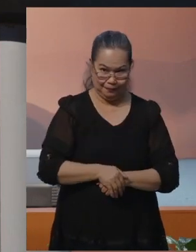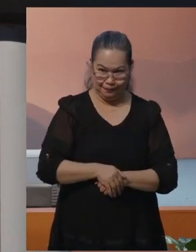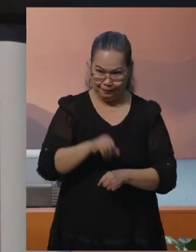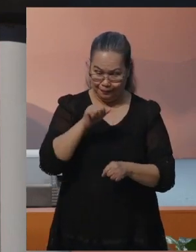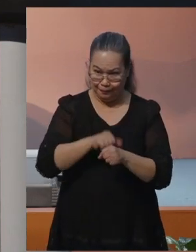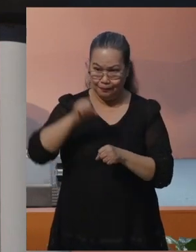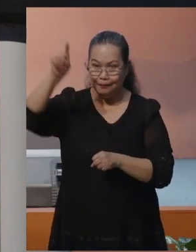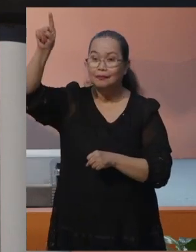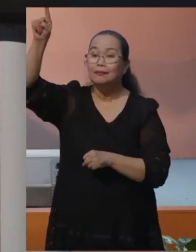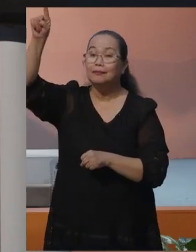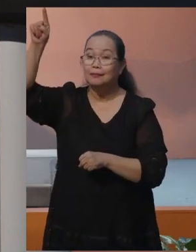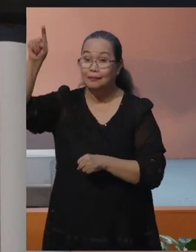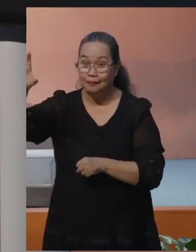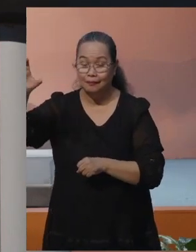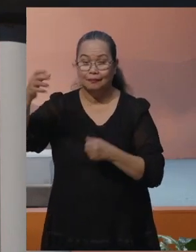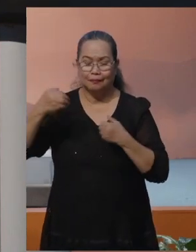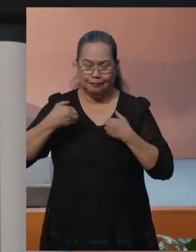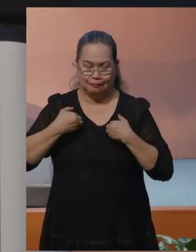ay